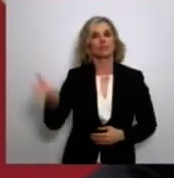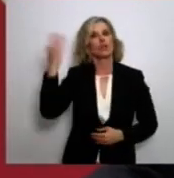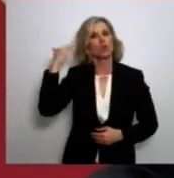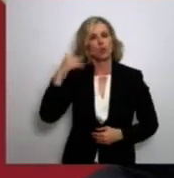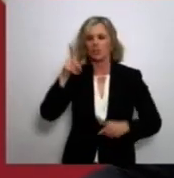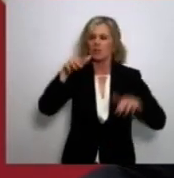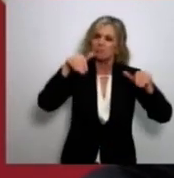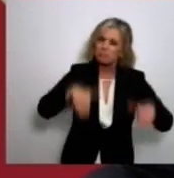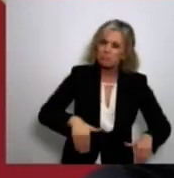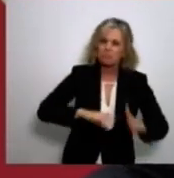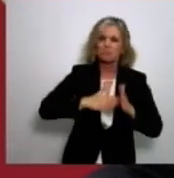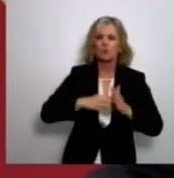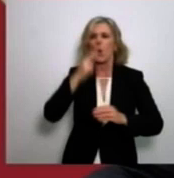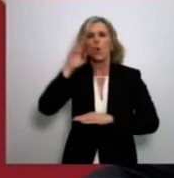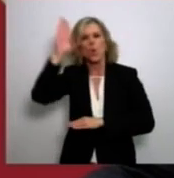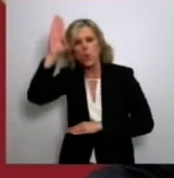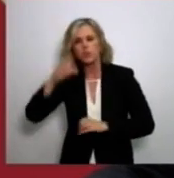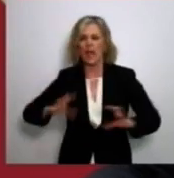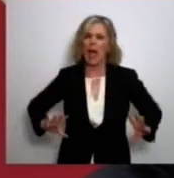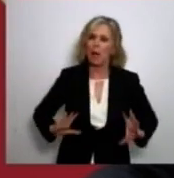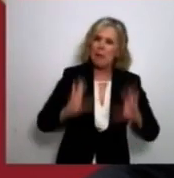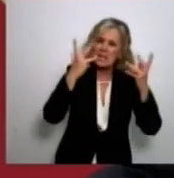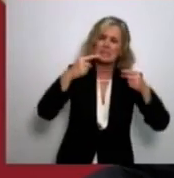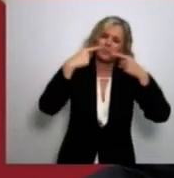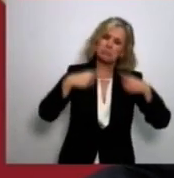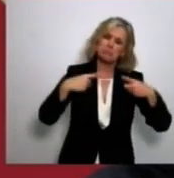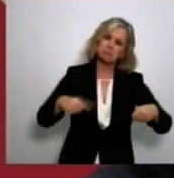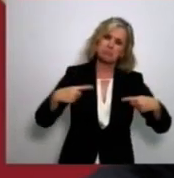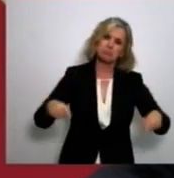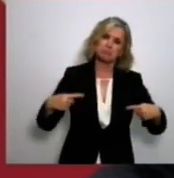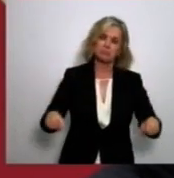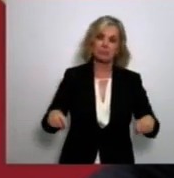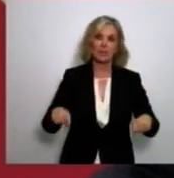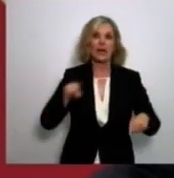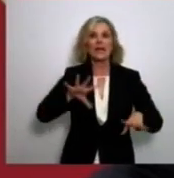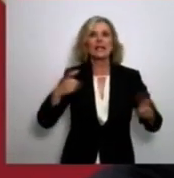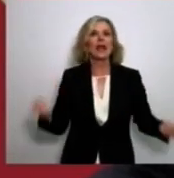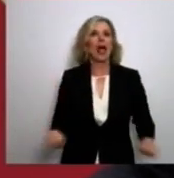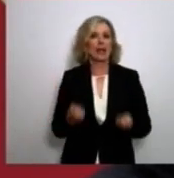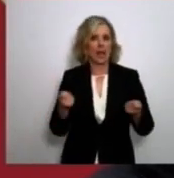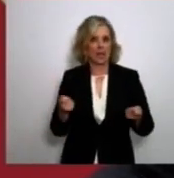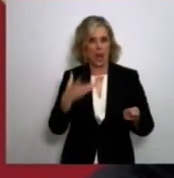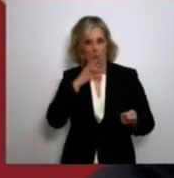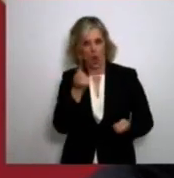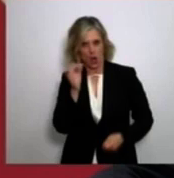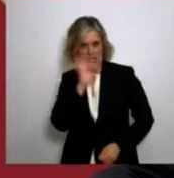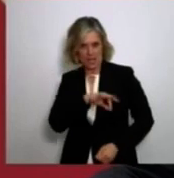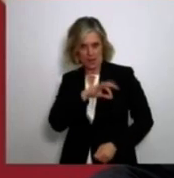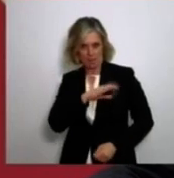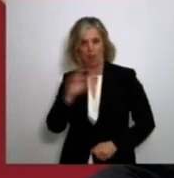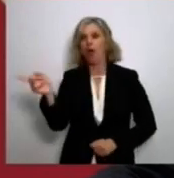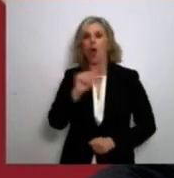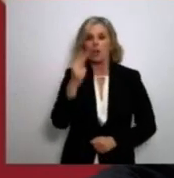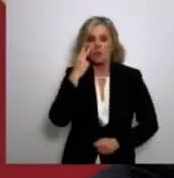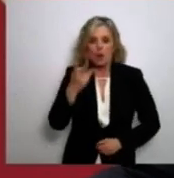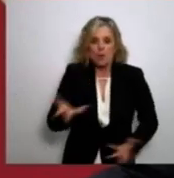τη Χούντα, την Επανάσταση, πείτε το όπως θέλετε, δεν το έκανε επειδή θα έβγαζε περισσότερα χρήματα. Το έκανε επειδή